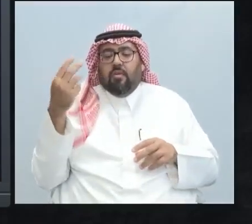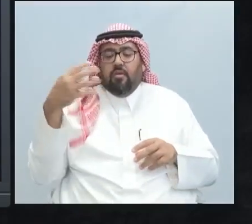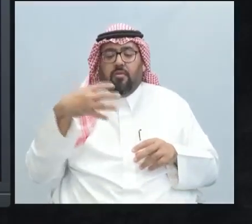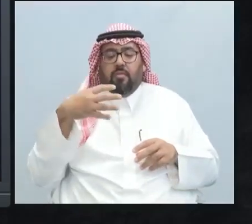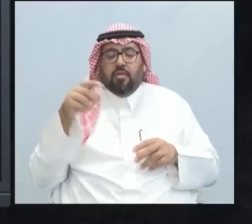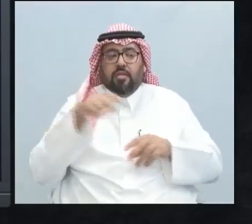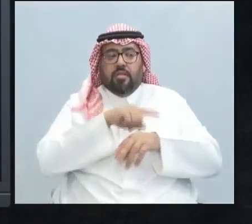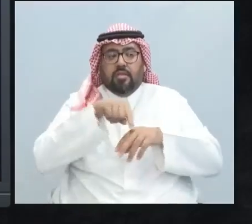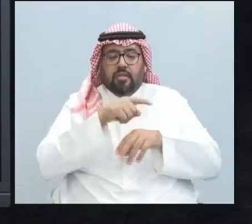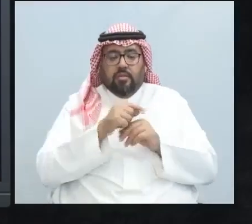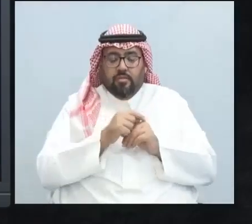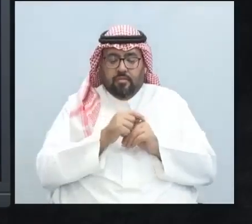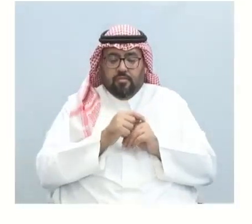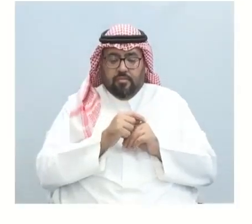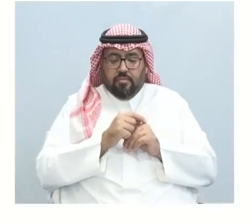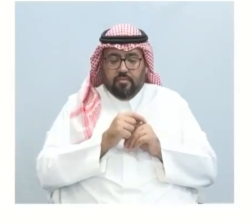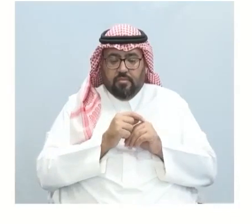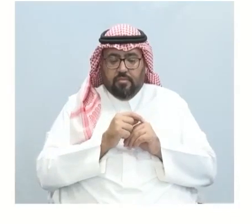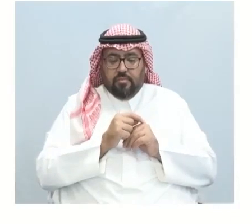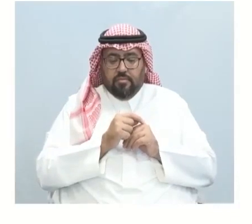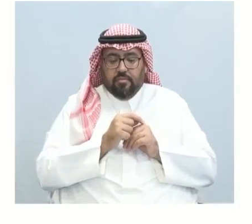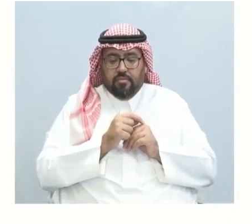فقط 24 ساعه